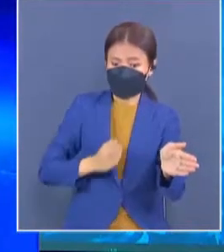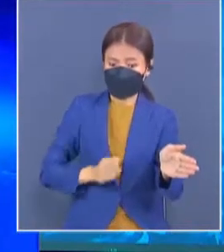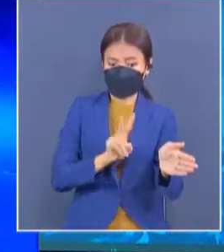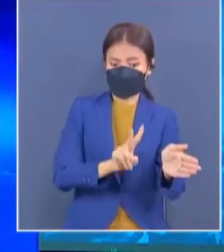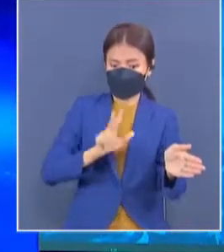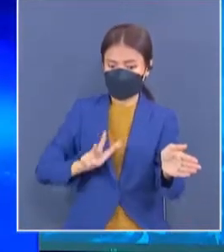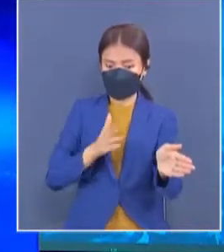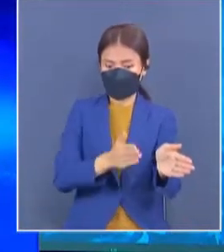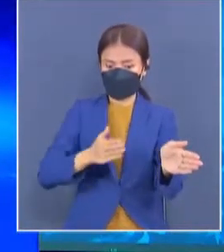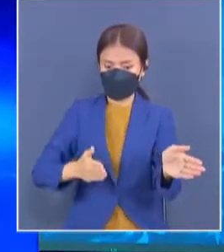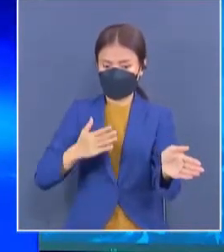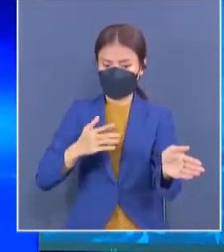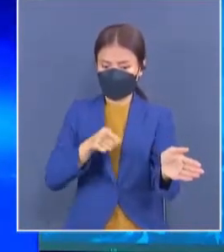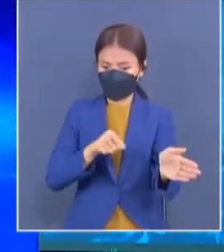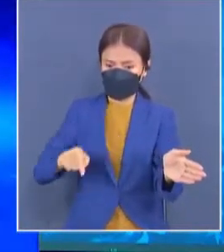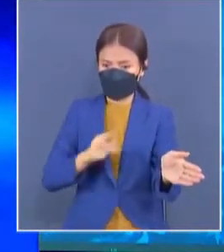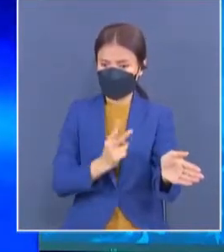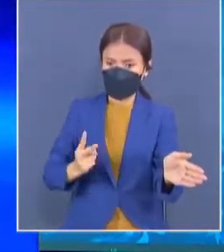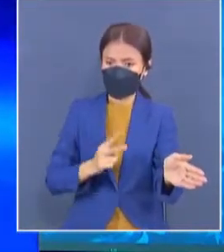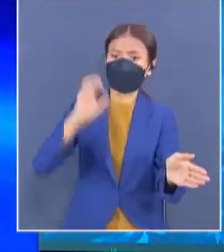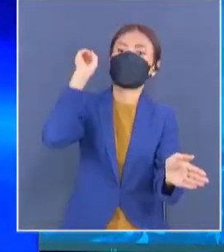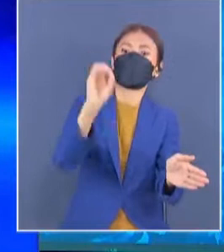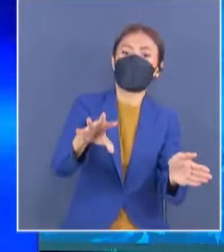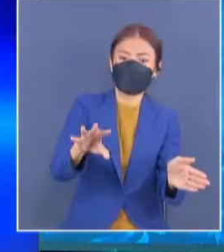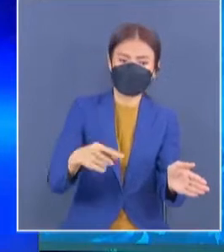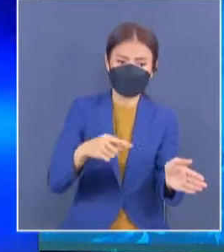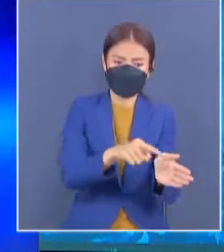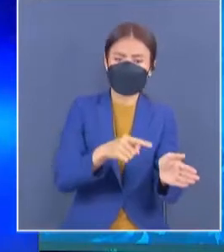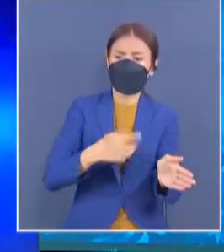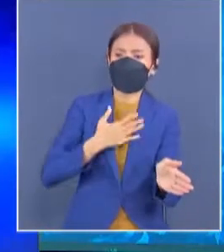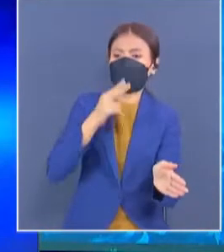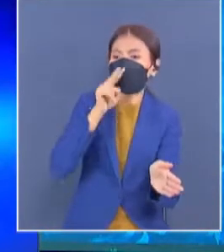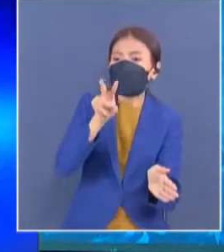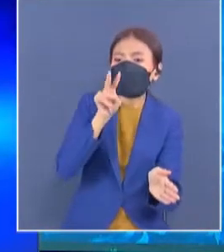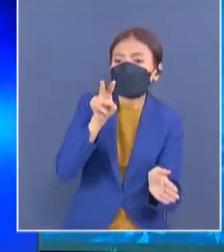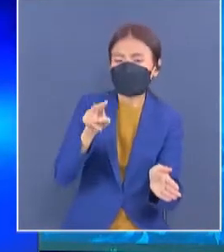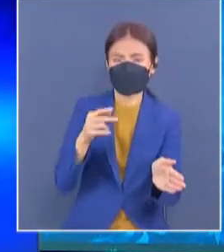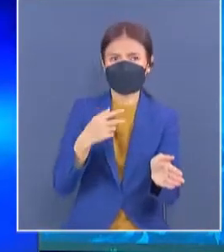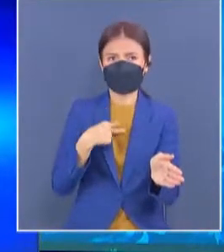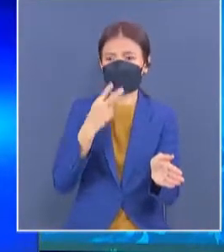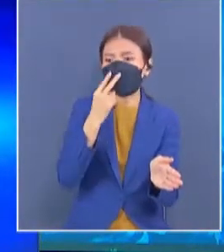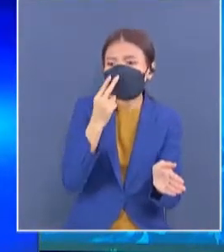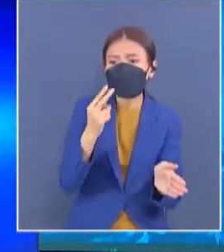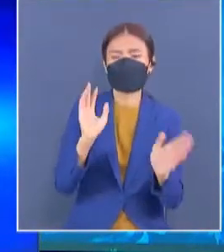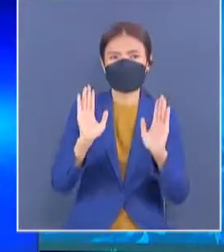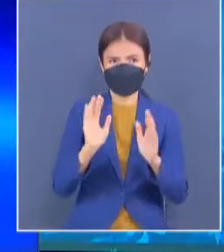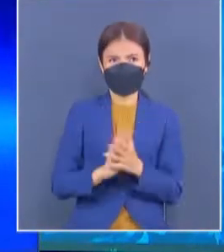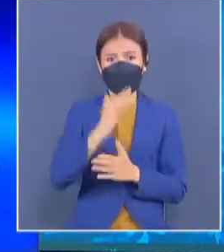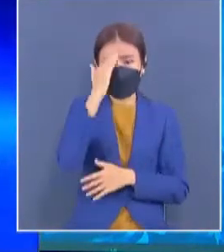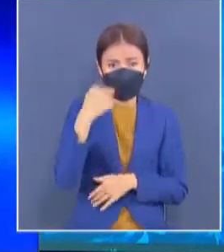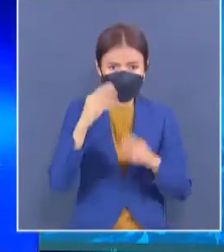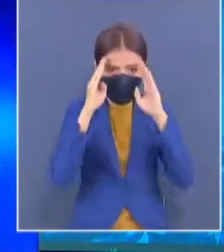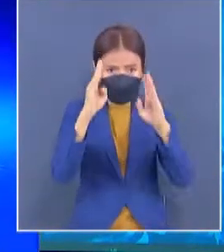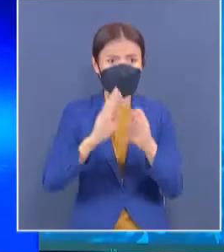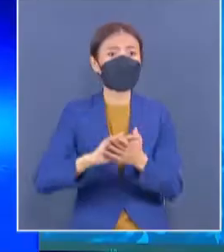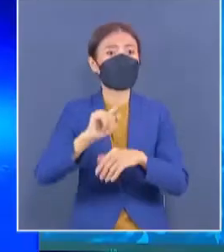เหตุส่วนตัวเขาเนี่ยไปแค่ดูสถานที่ไปลาดลาวดูเพราะว่าตั้งใจว่าเดี๋ยวช่วงวันสงกรานต์เนี่ยจะจัดกิจ